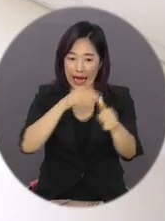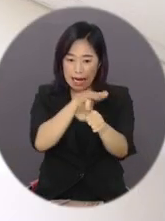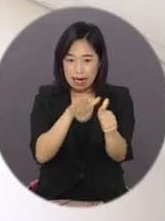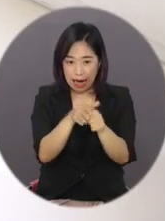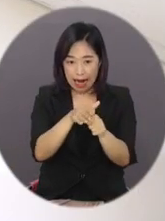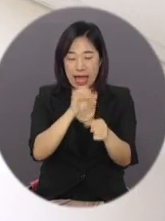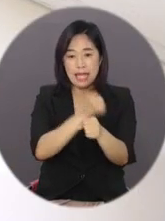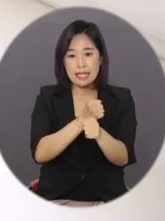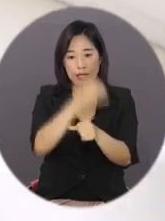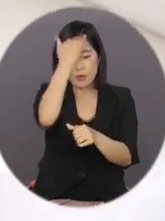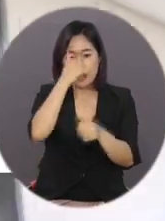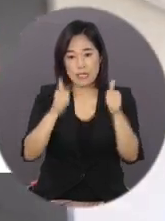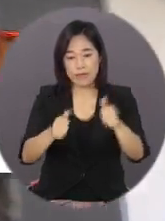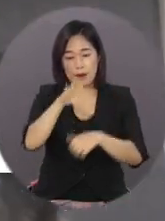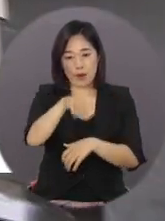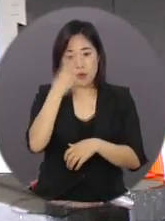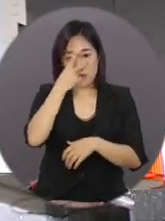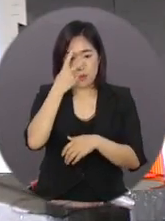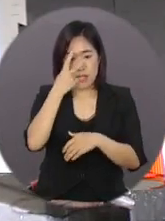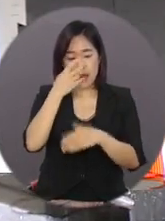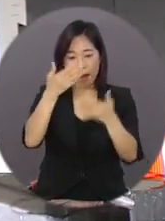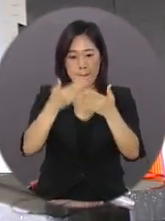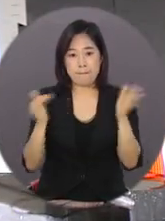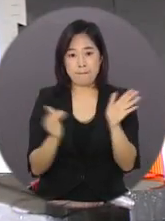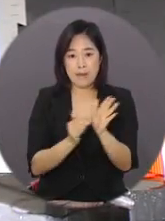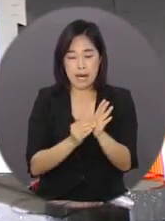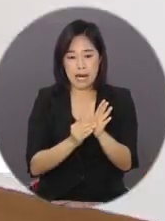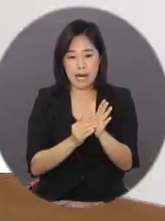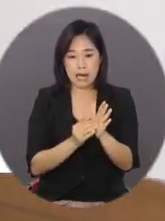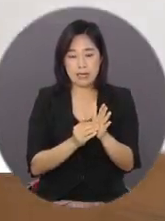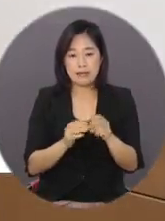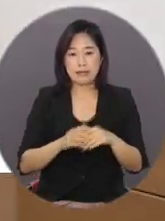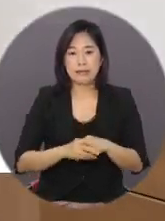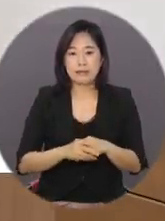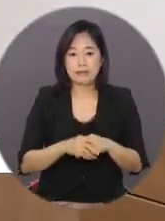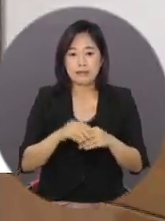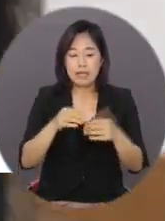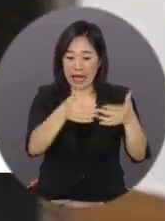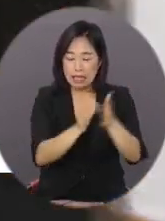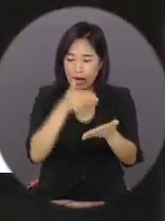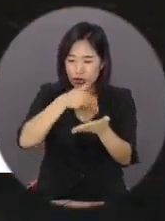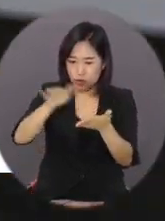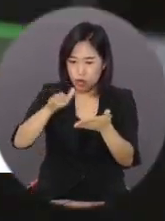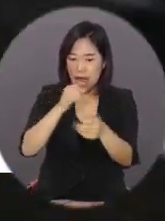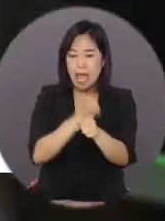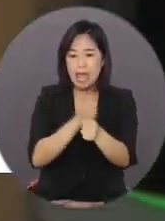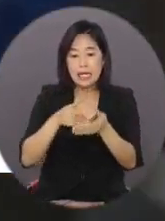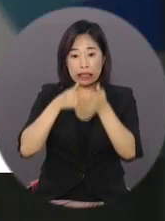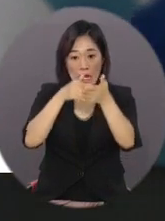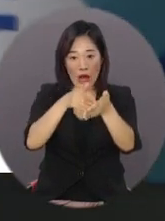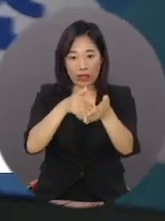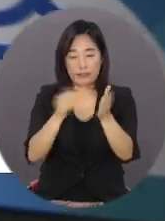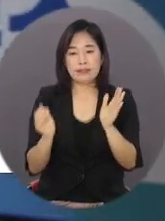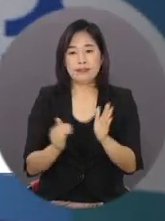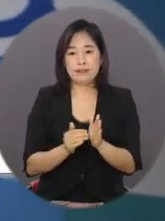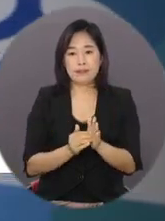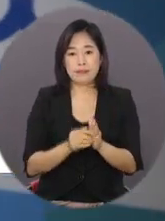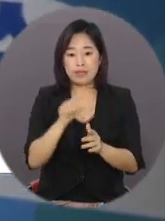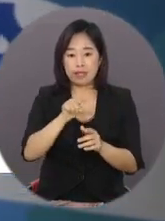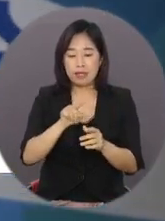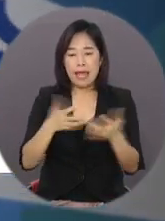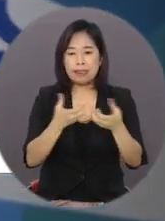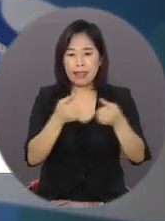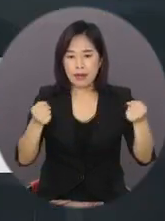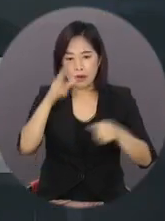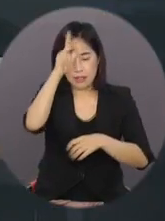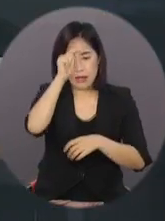때문에 윤리심판원의 조사를 받았고 당 일각에서는 출당 조치해야 한다는 의견이 나왔습니다. 이와는